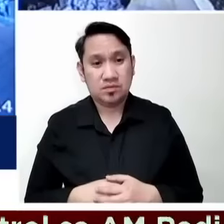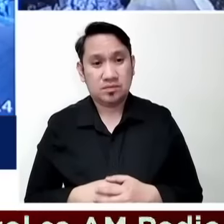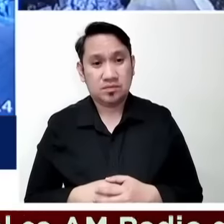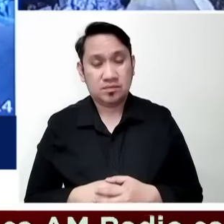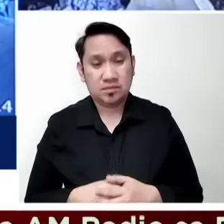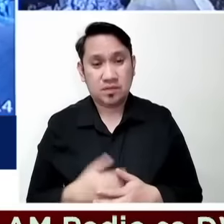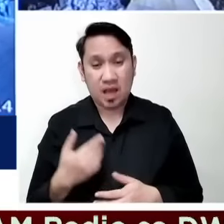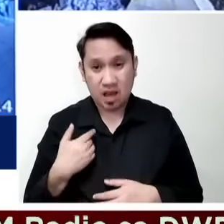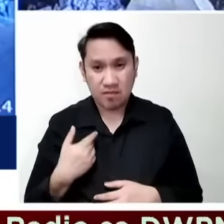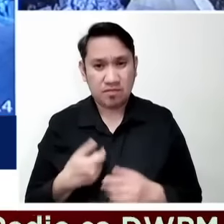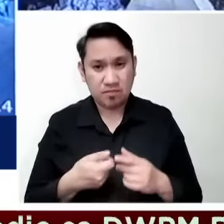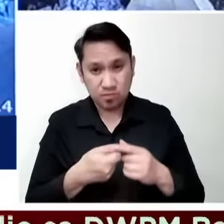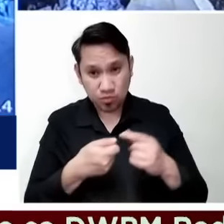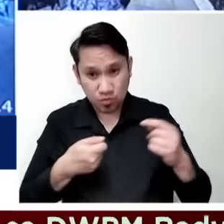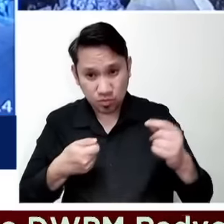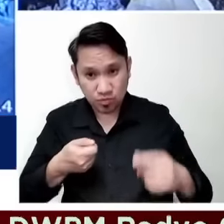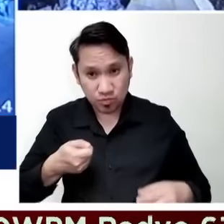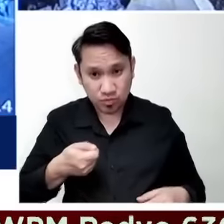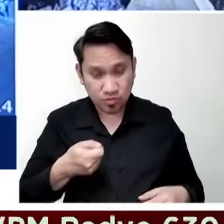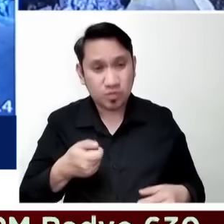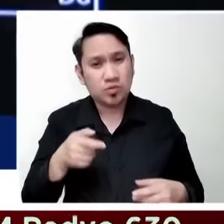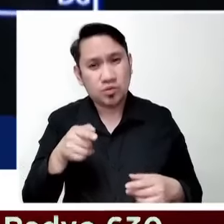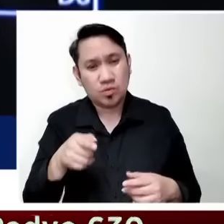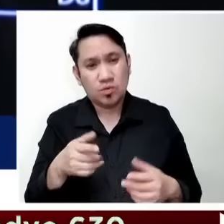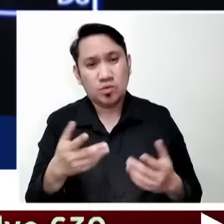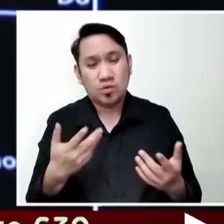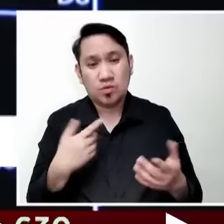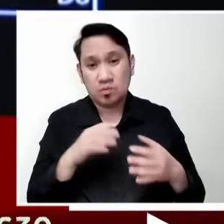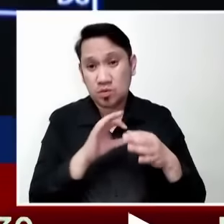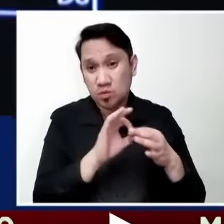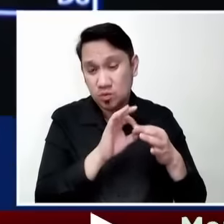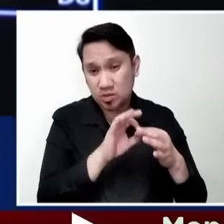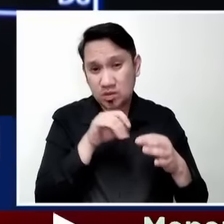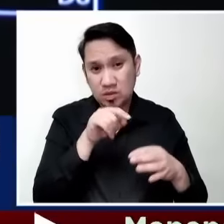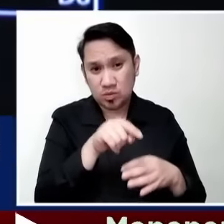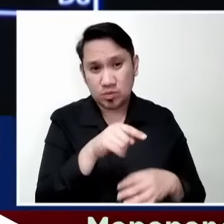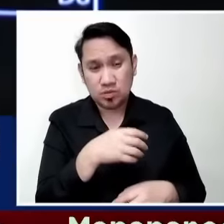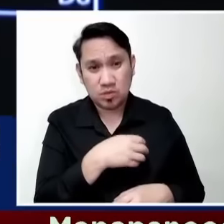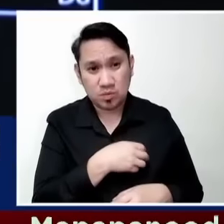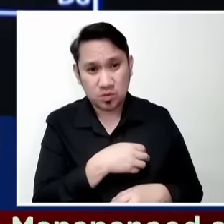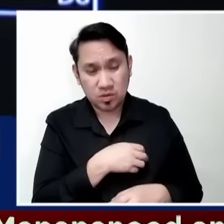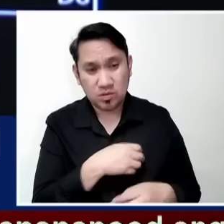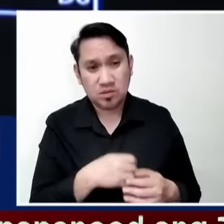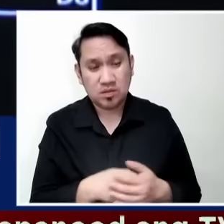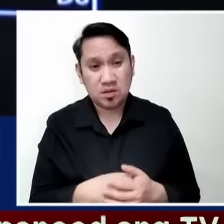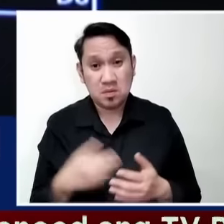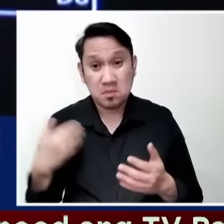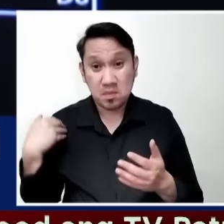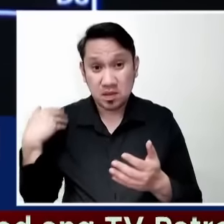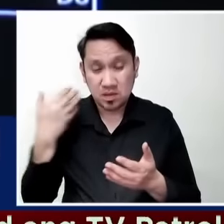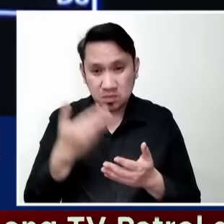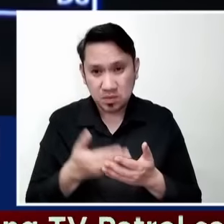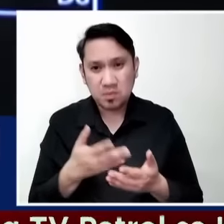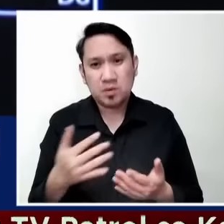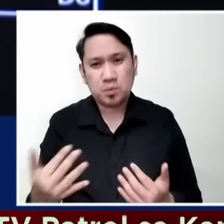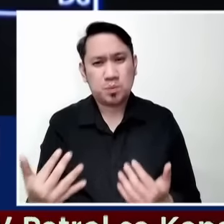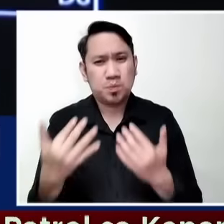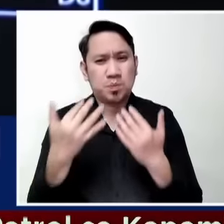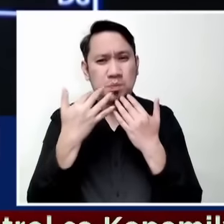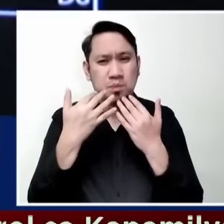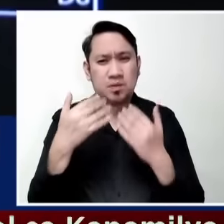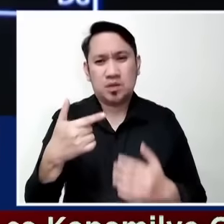So, nag-coordinate kami kagad sa police. Pagdating namin, talagang amoy na amoy ng